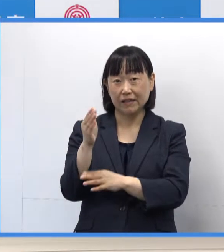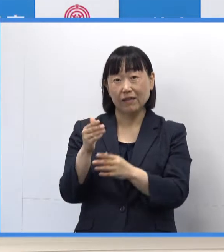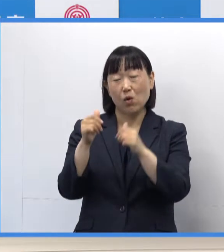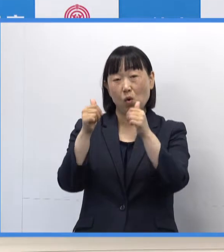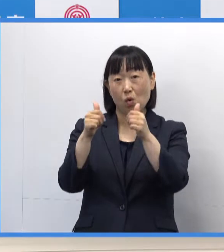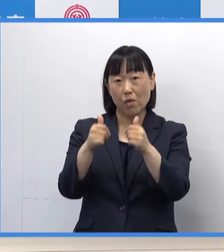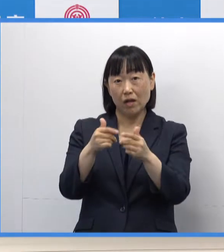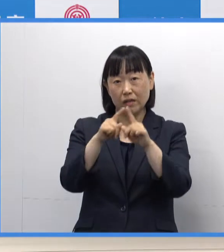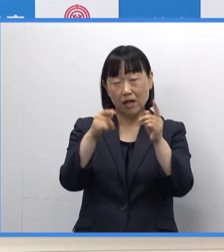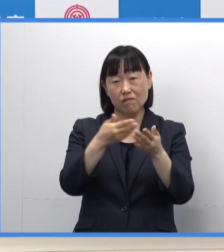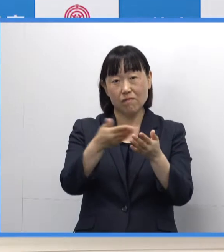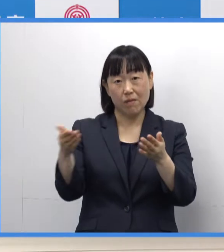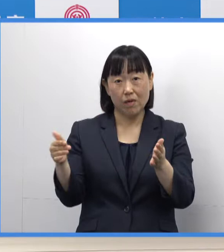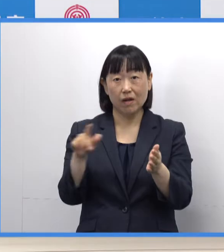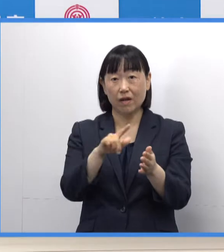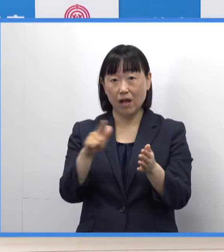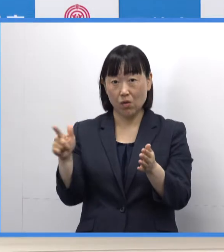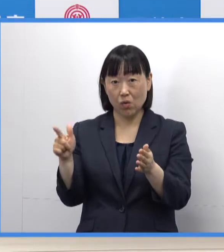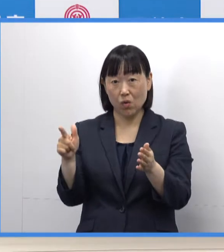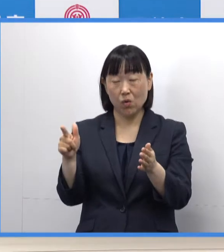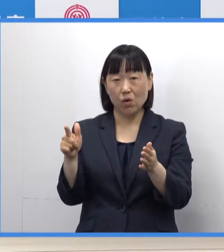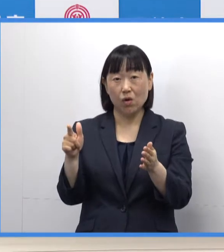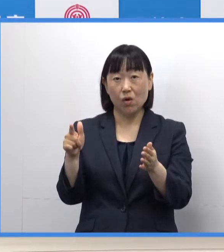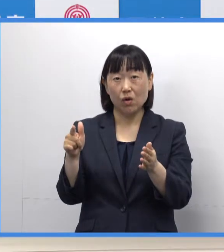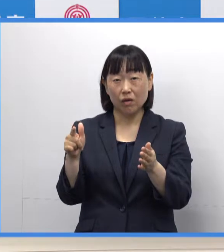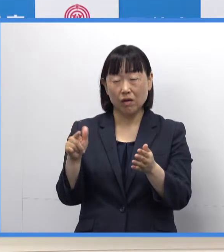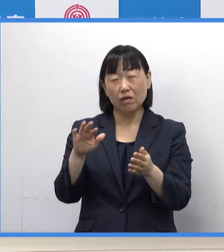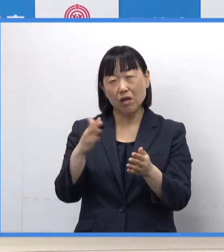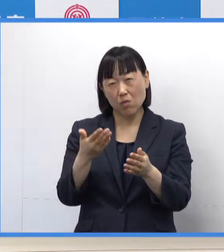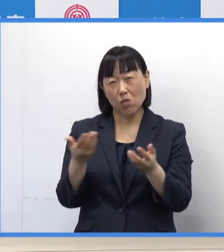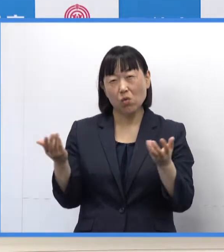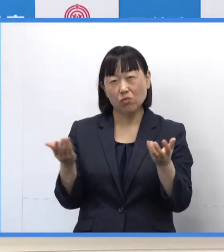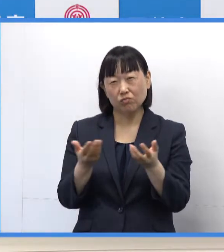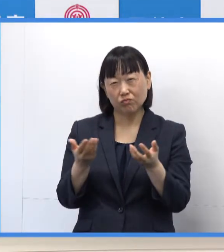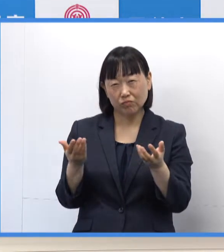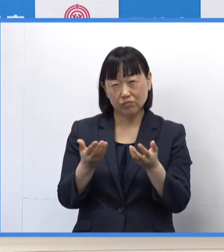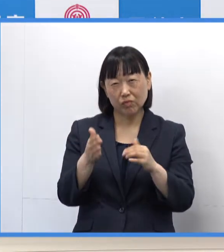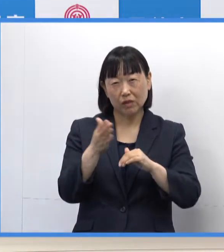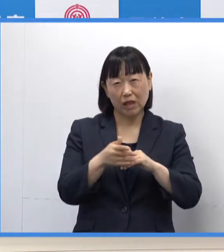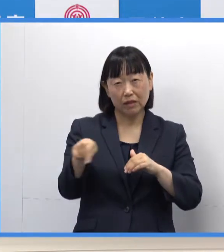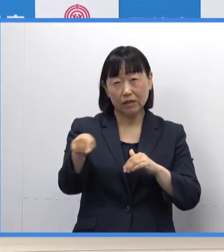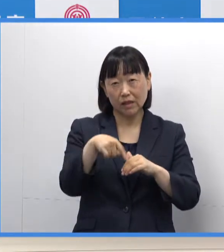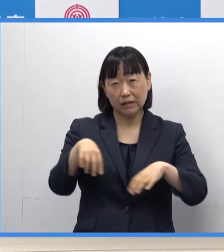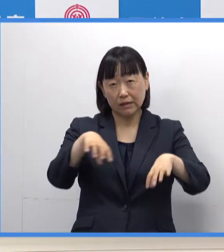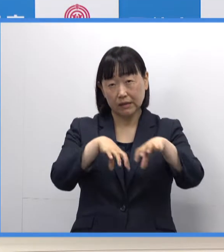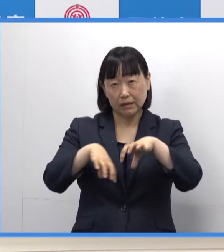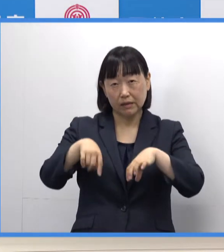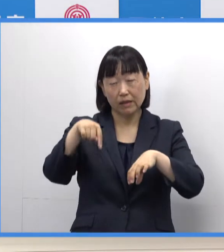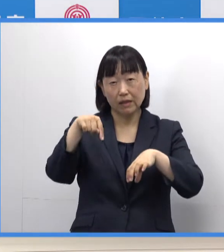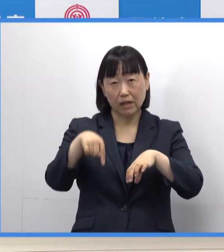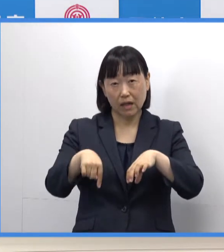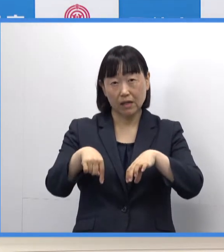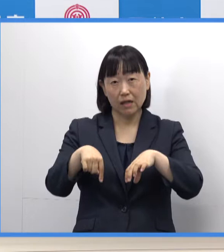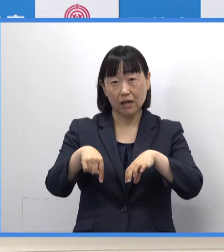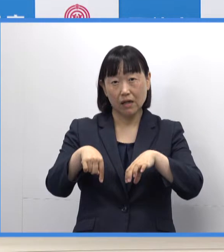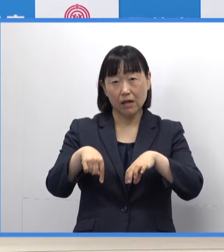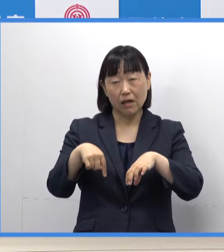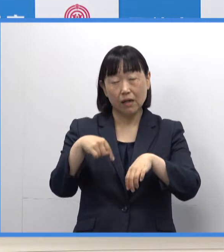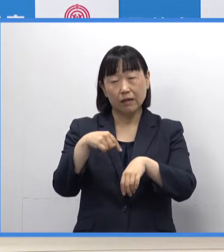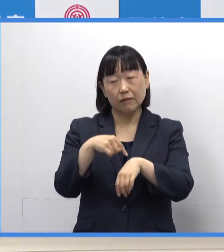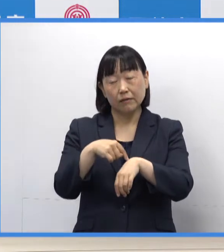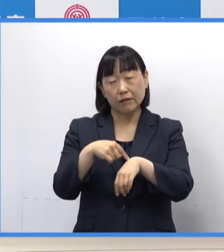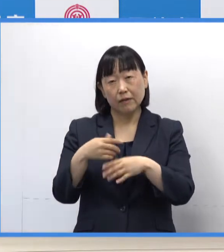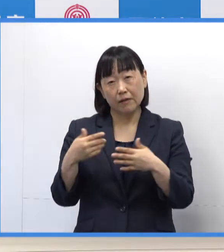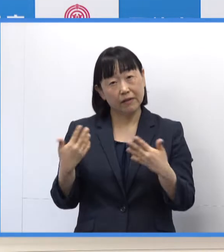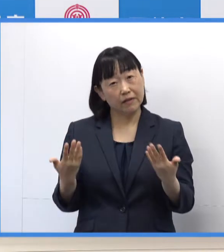行ってまいりましたが、就業や家事等日々の生活に追われがちで時間的な余裕